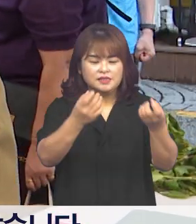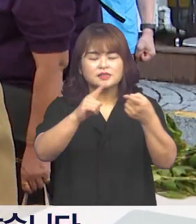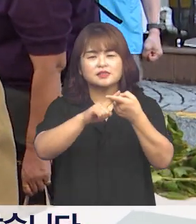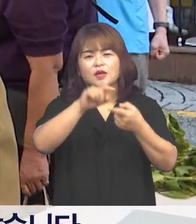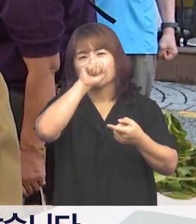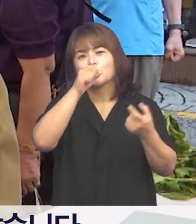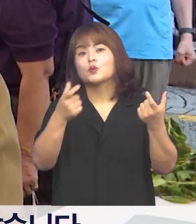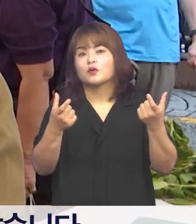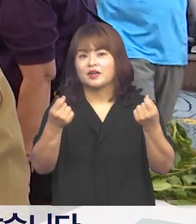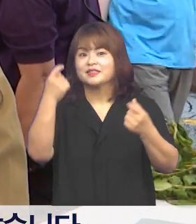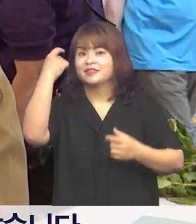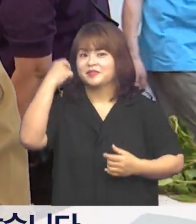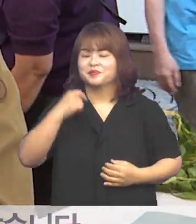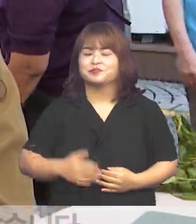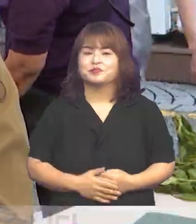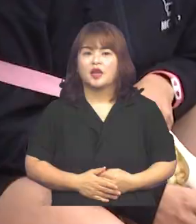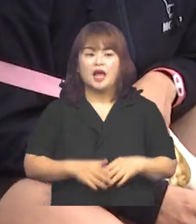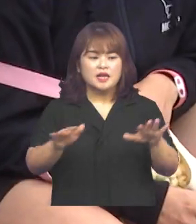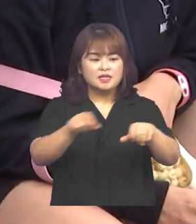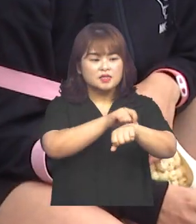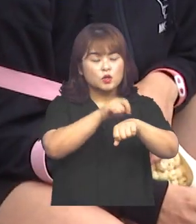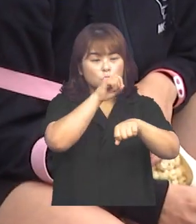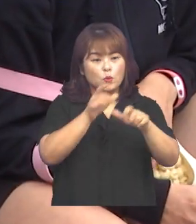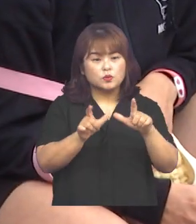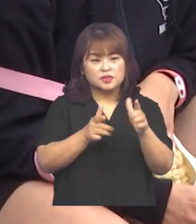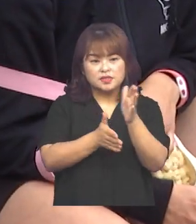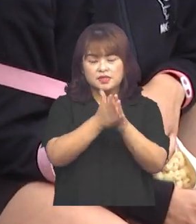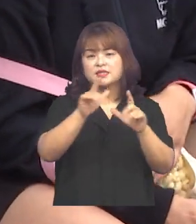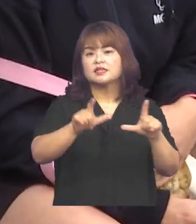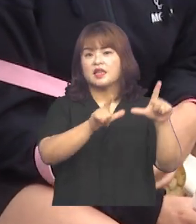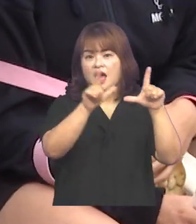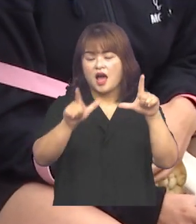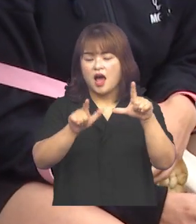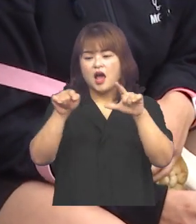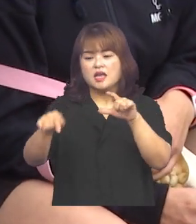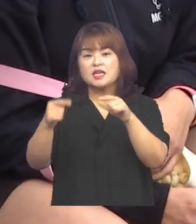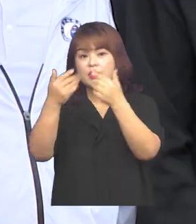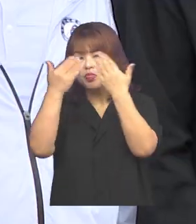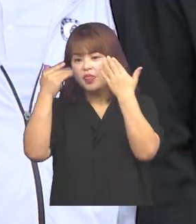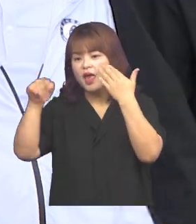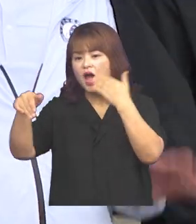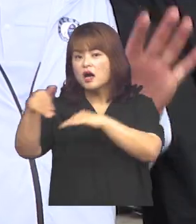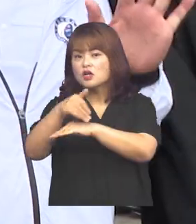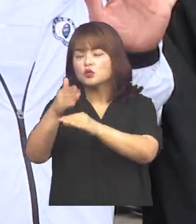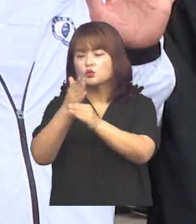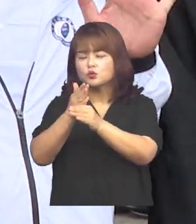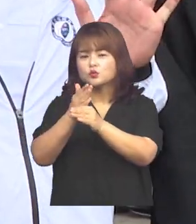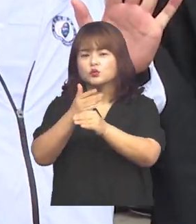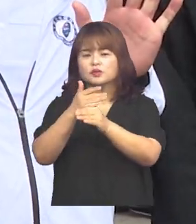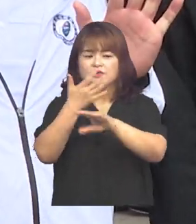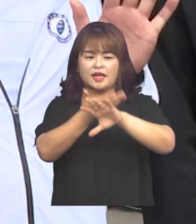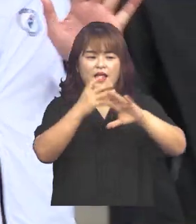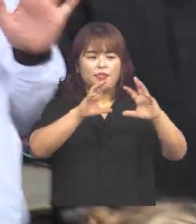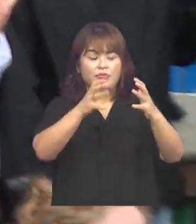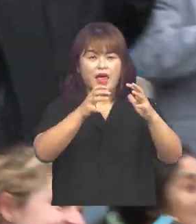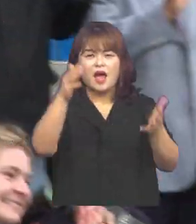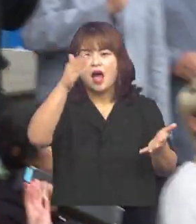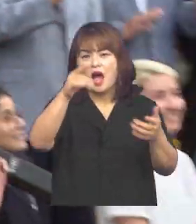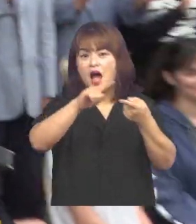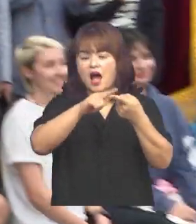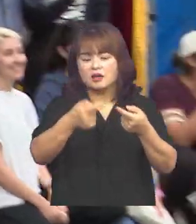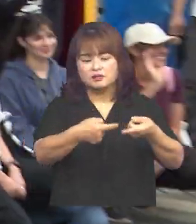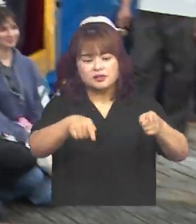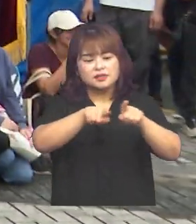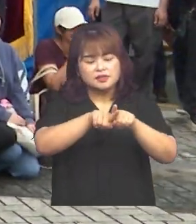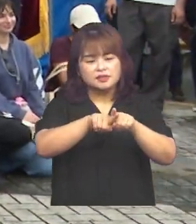수 있는 이런 행사들이 좋은 것 같습니다. 특히 용인에 거주하거나 관내 대학에 재학 중인 외국인 유학생 K마켓